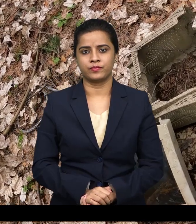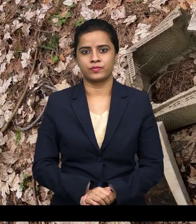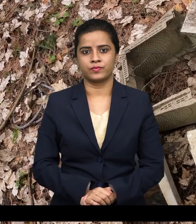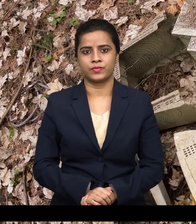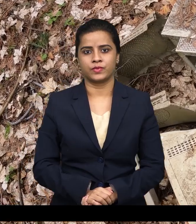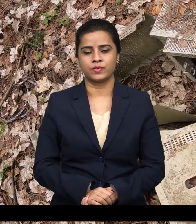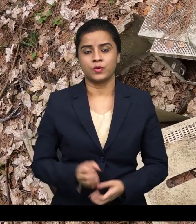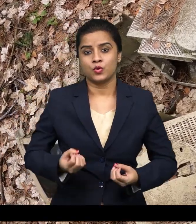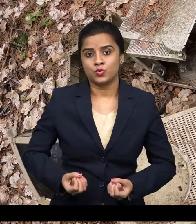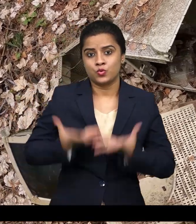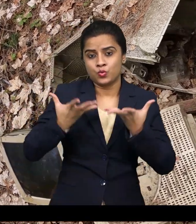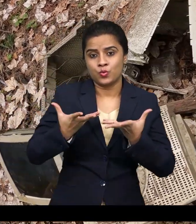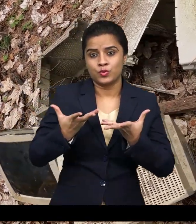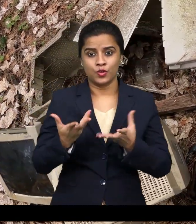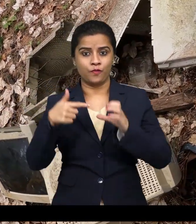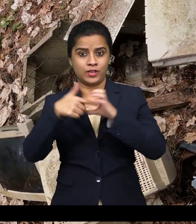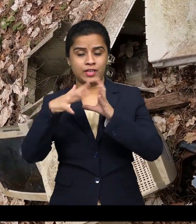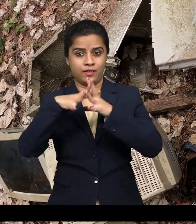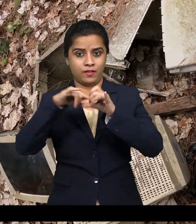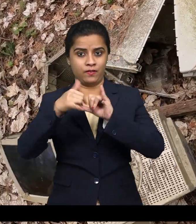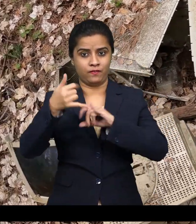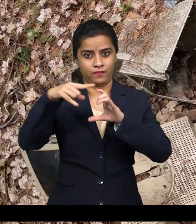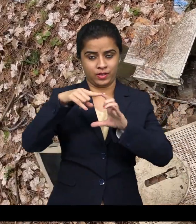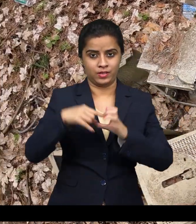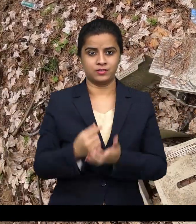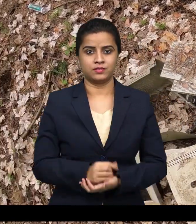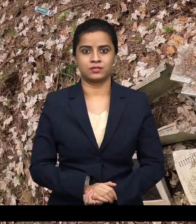विद्युत अपशिष्ट के स्रोत।